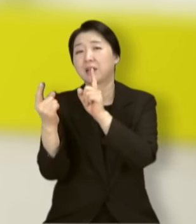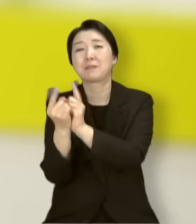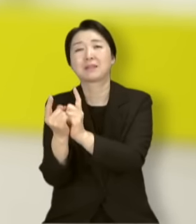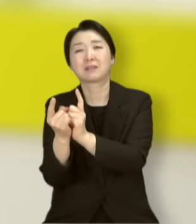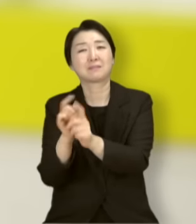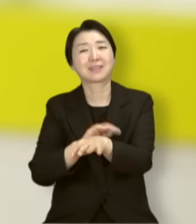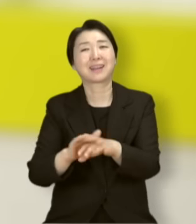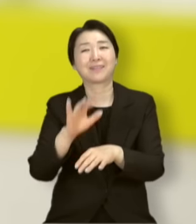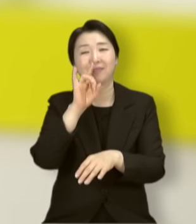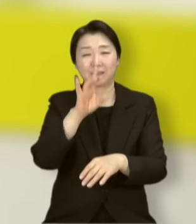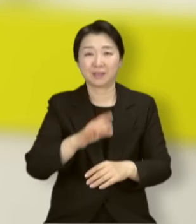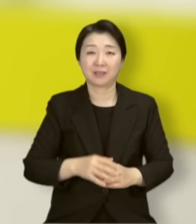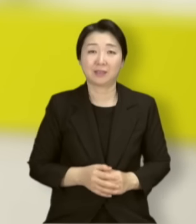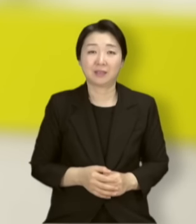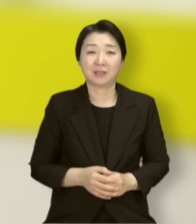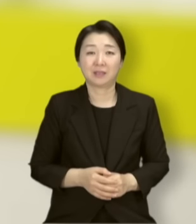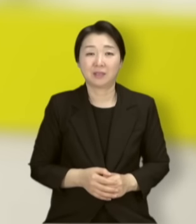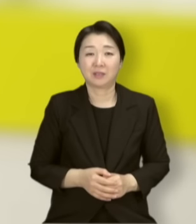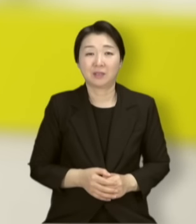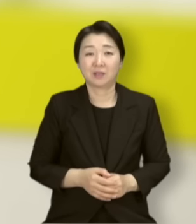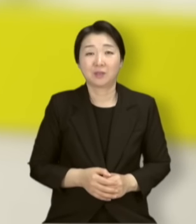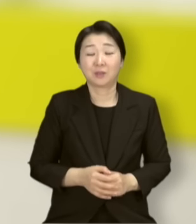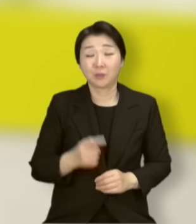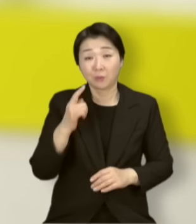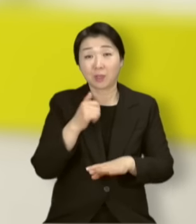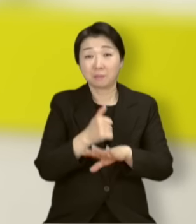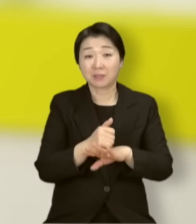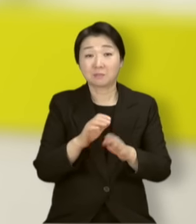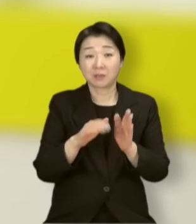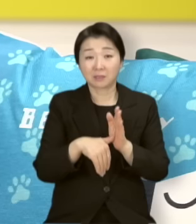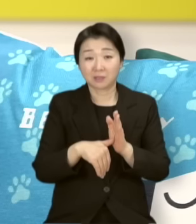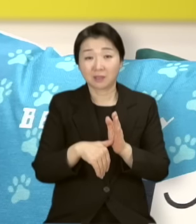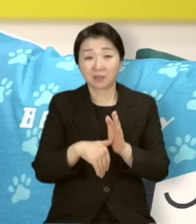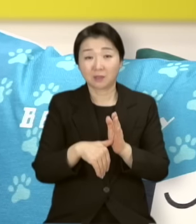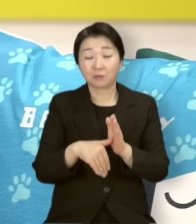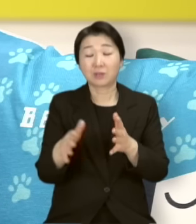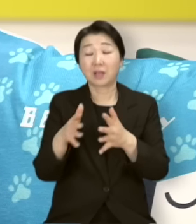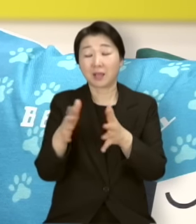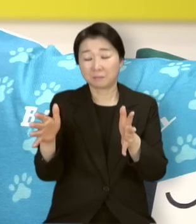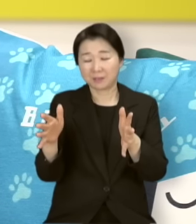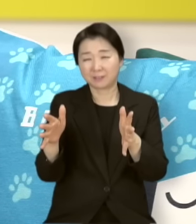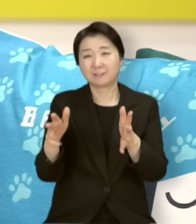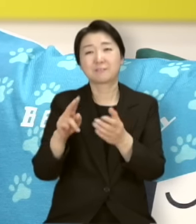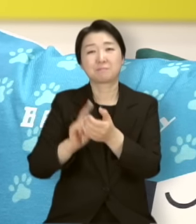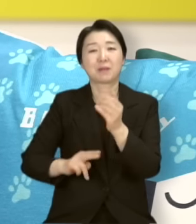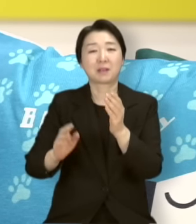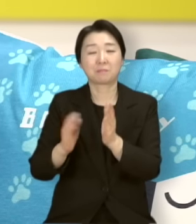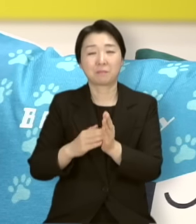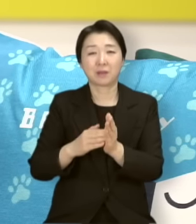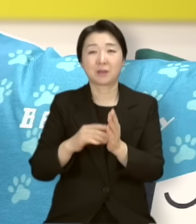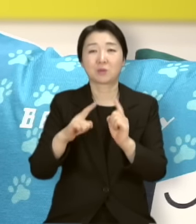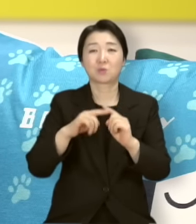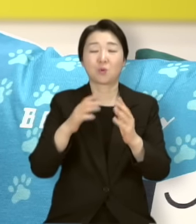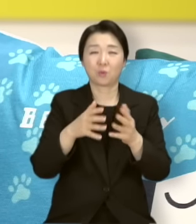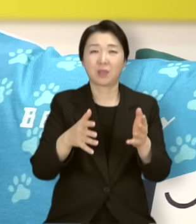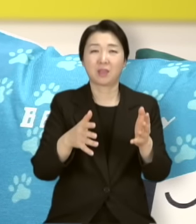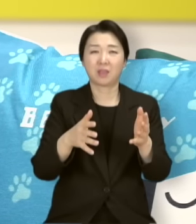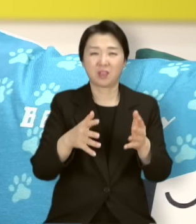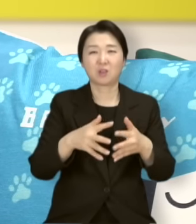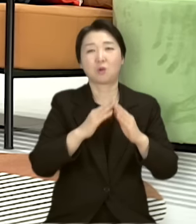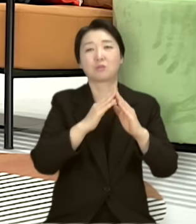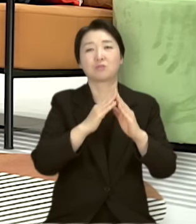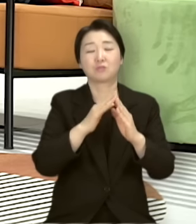그게 잘 안 되더라고요. 그래서 결국은 마지막엔 우리가 그 아파트 정리해서 교회